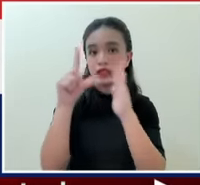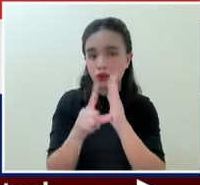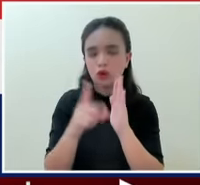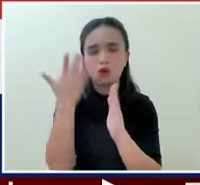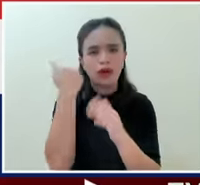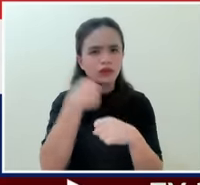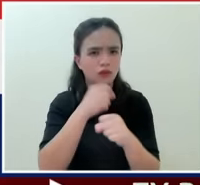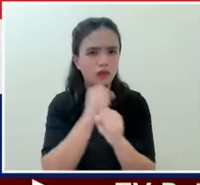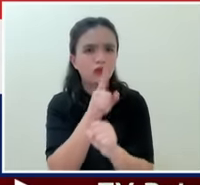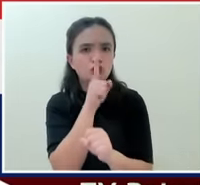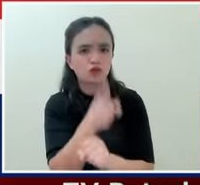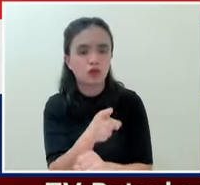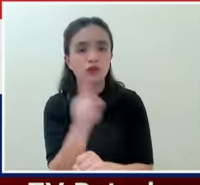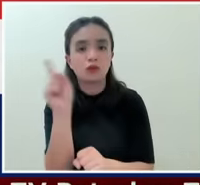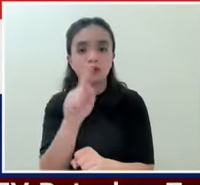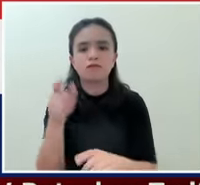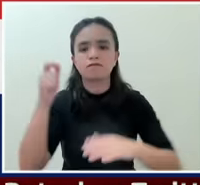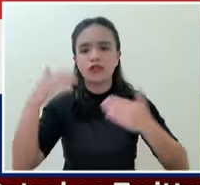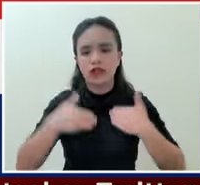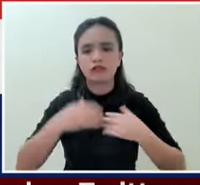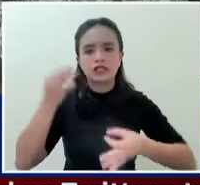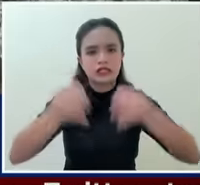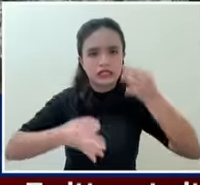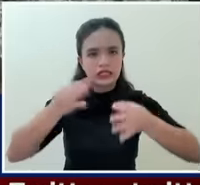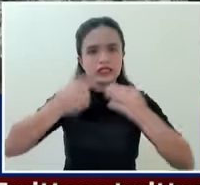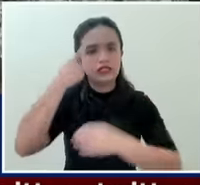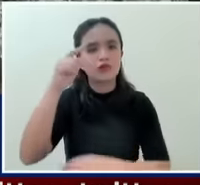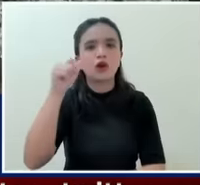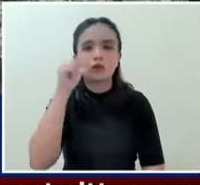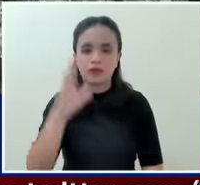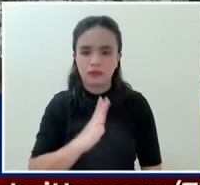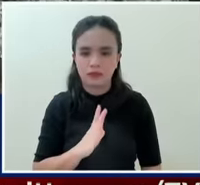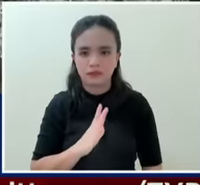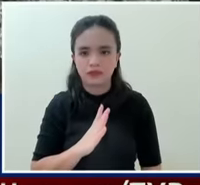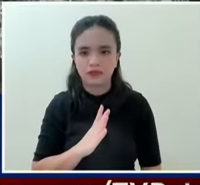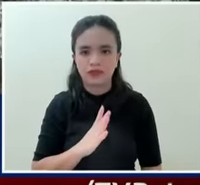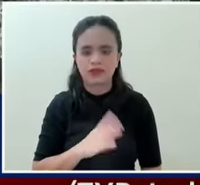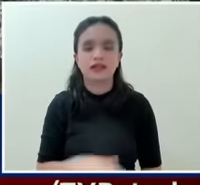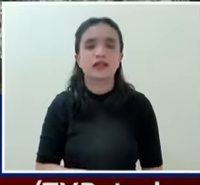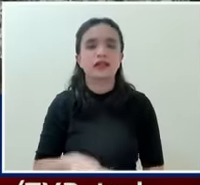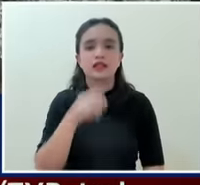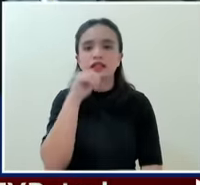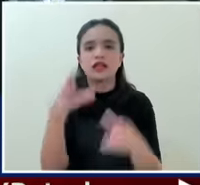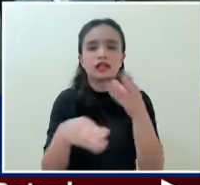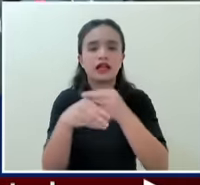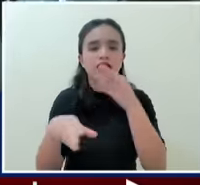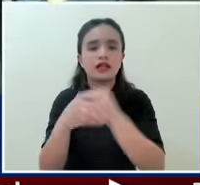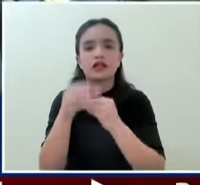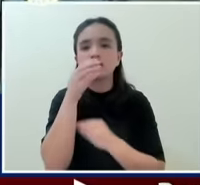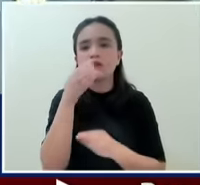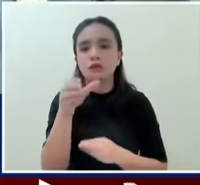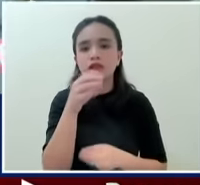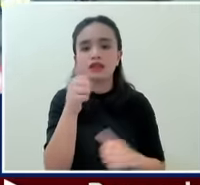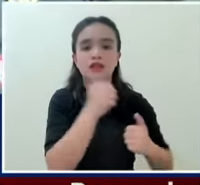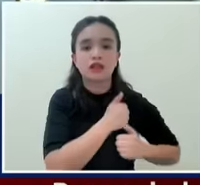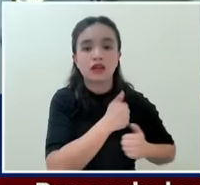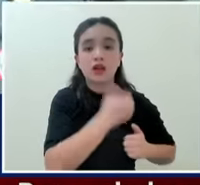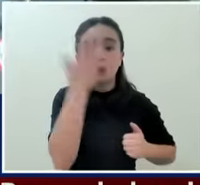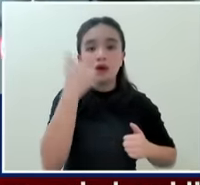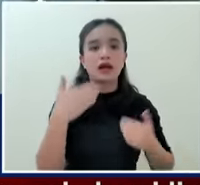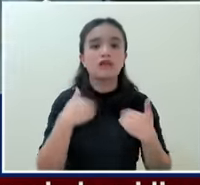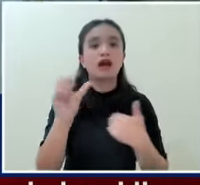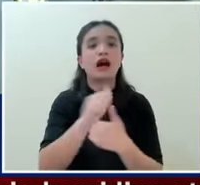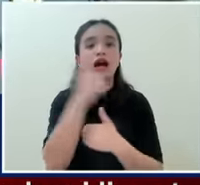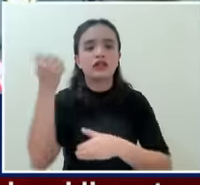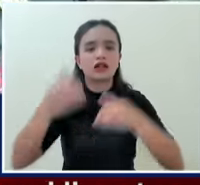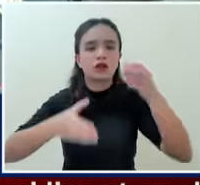ang kaligtasan at hustisya para sa kababaihan. Hindi na nagbigay ng dagdag na komento ang Army dahil may isa pang kasong dinidinig